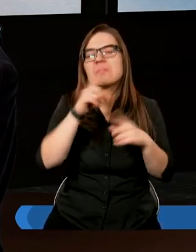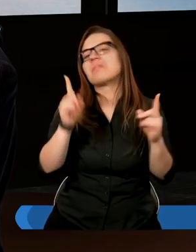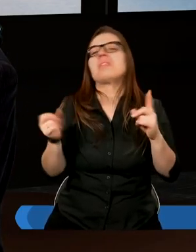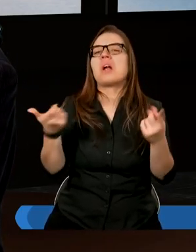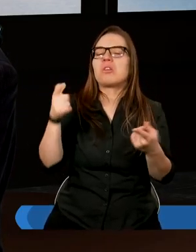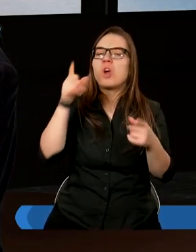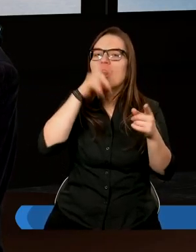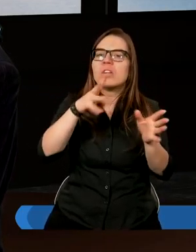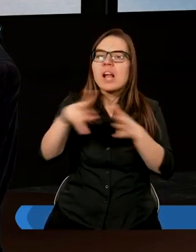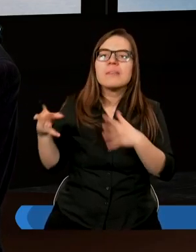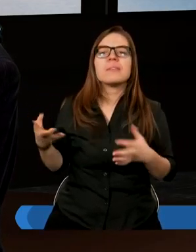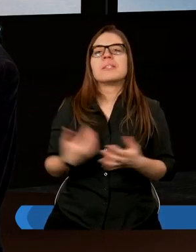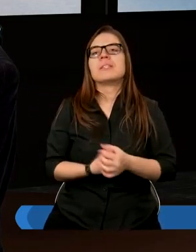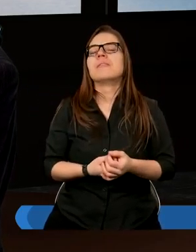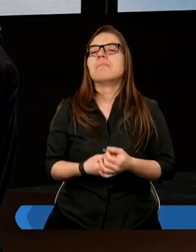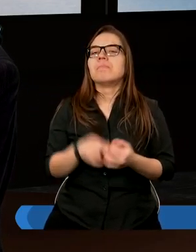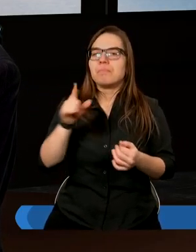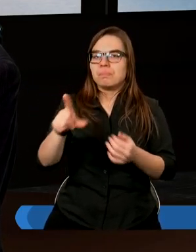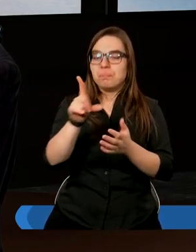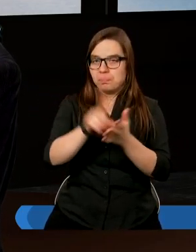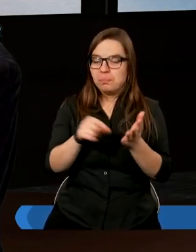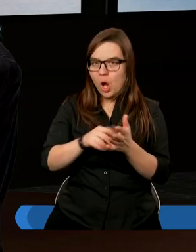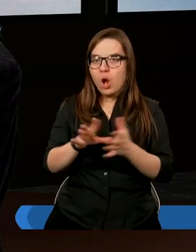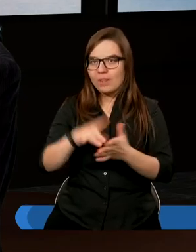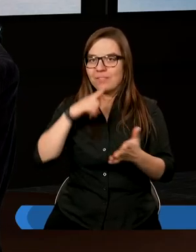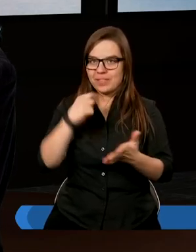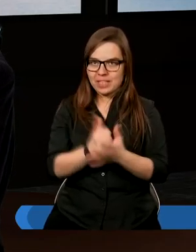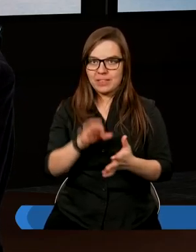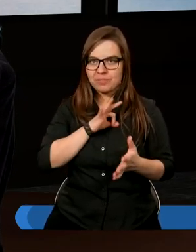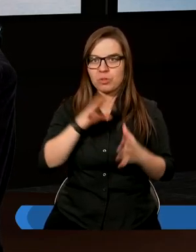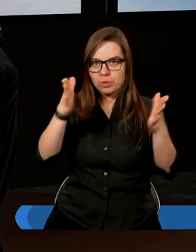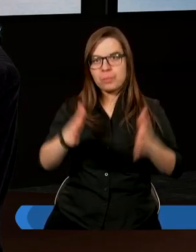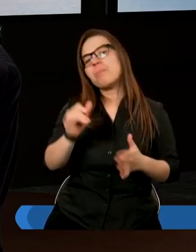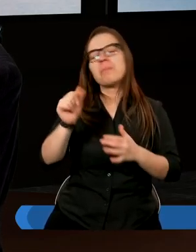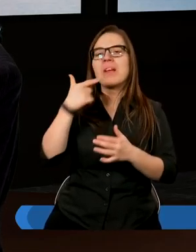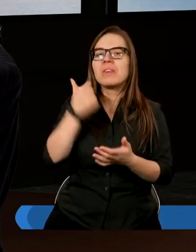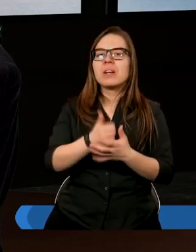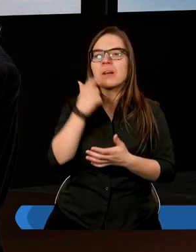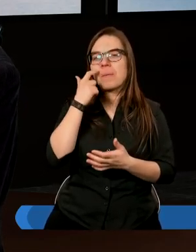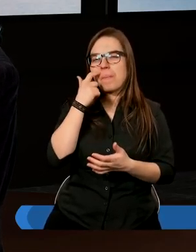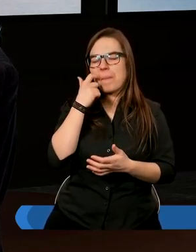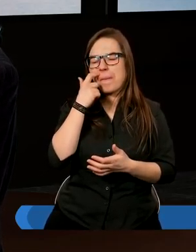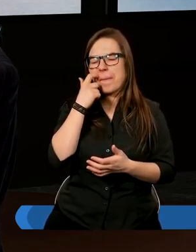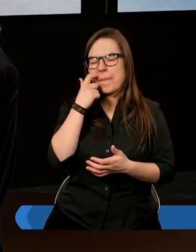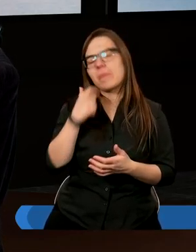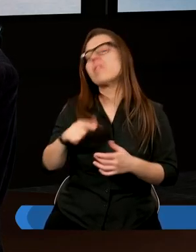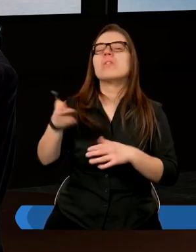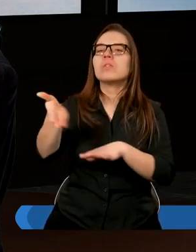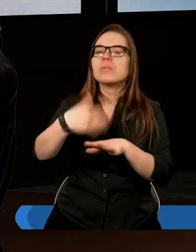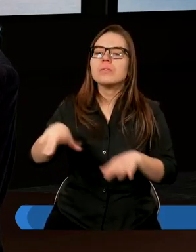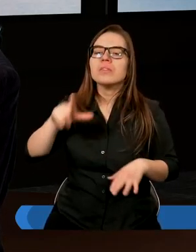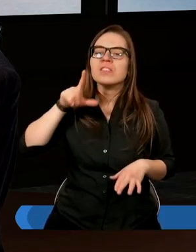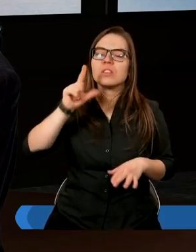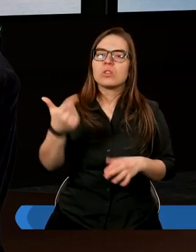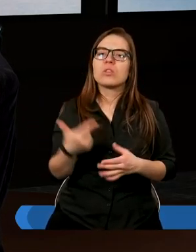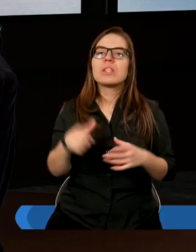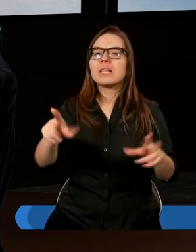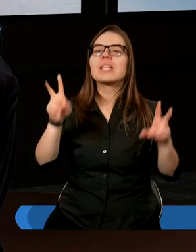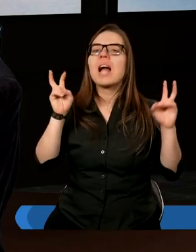to zresztą rozumieli i Piotr w swoim liście pierwszym. W rozdziale drugim, tutaj chcę